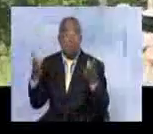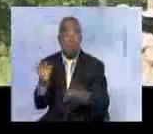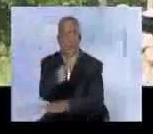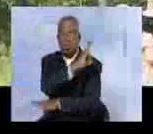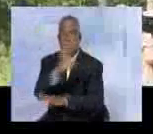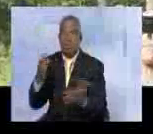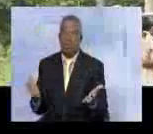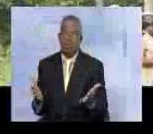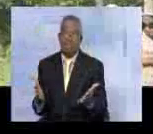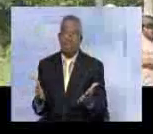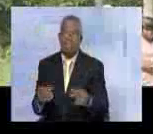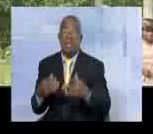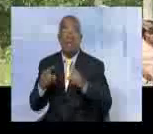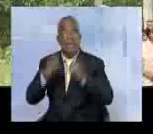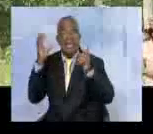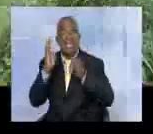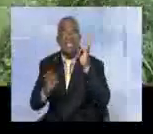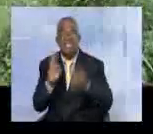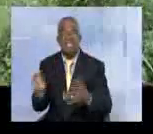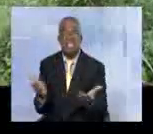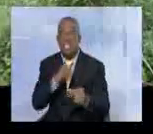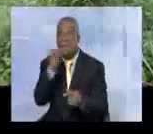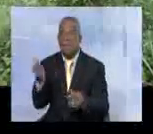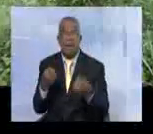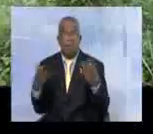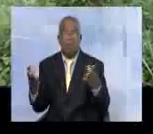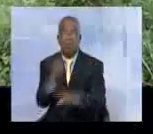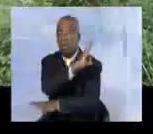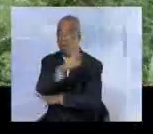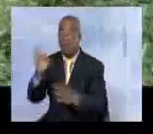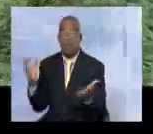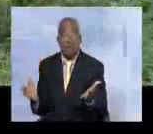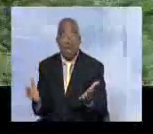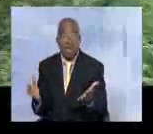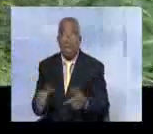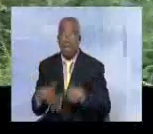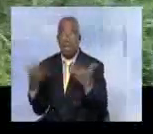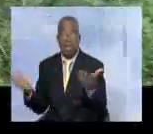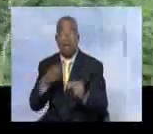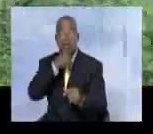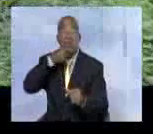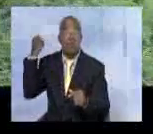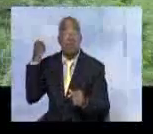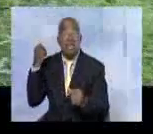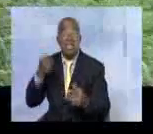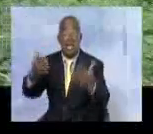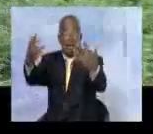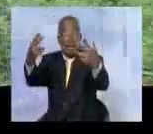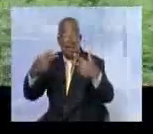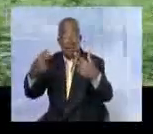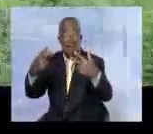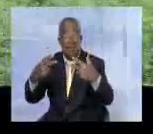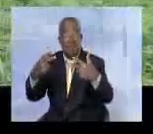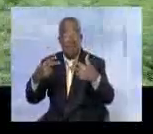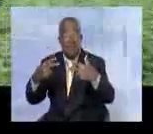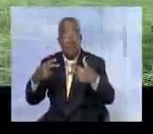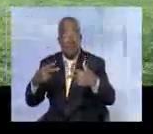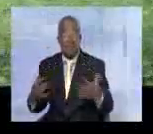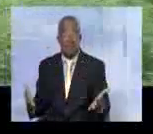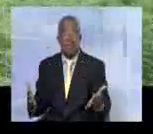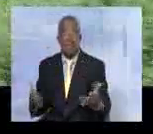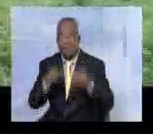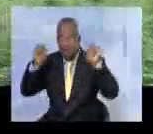forêts mises en place par le gouvernement. Si rien n'est fait au plus vite, on atteindra le point de non-retour. Plus de forêt, plus de